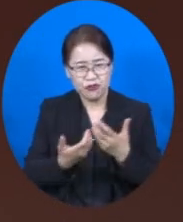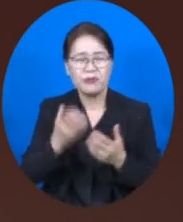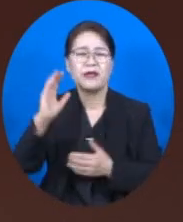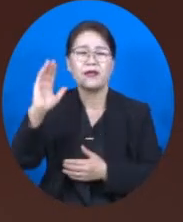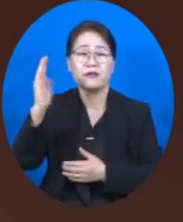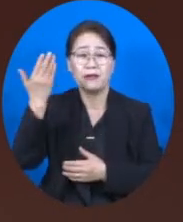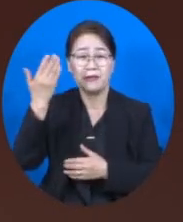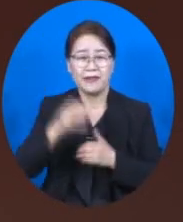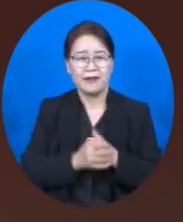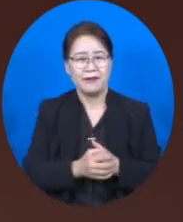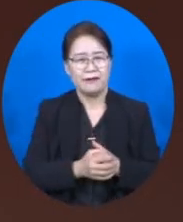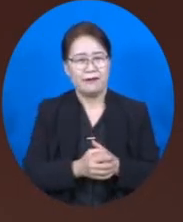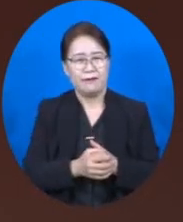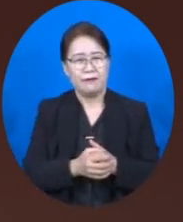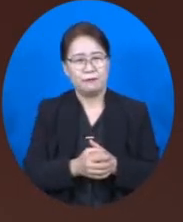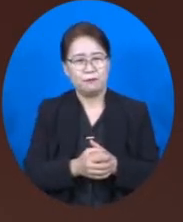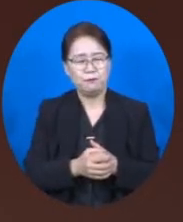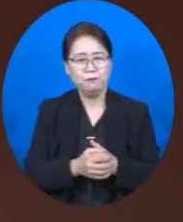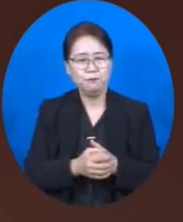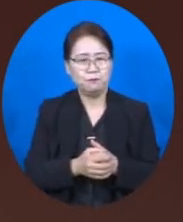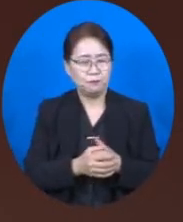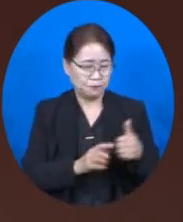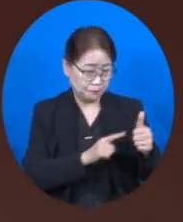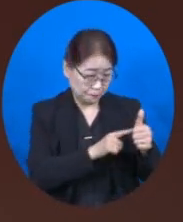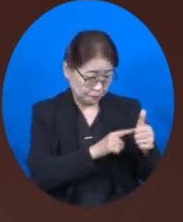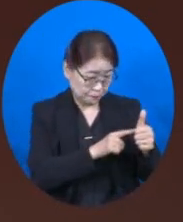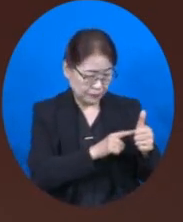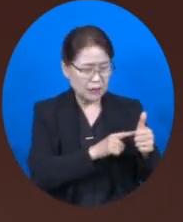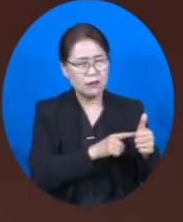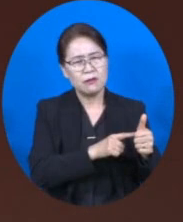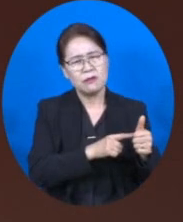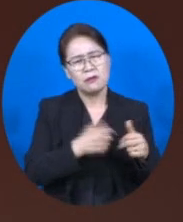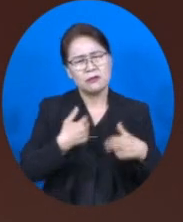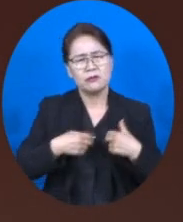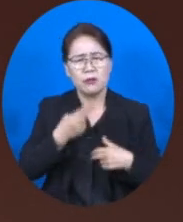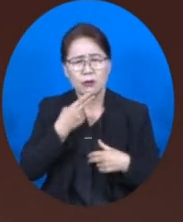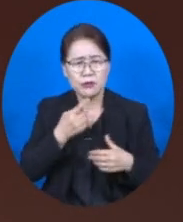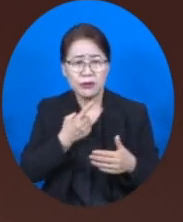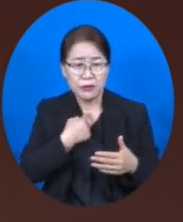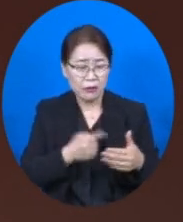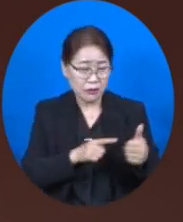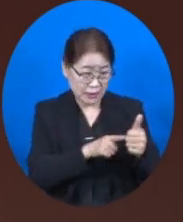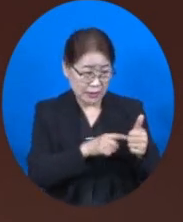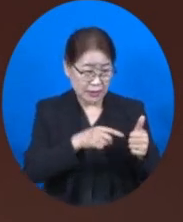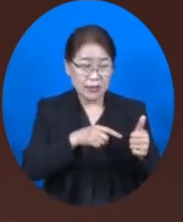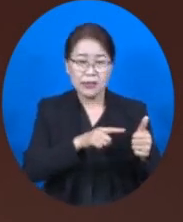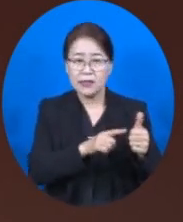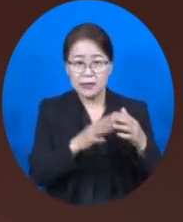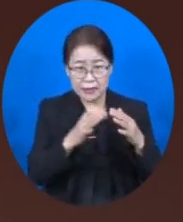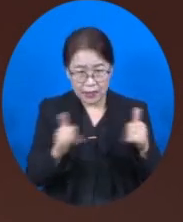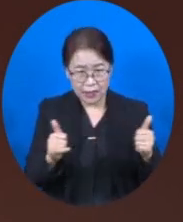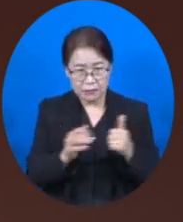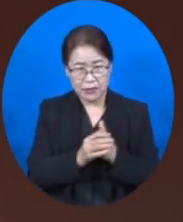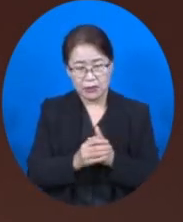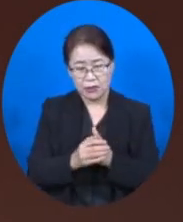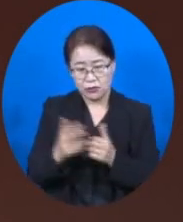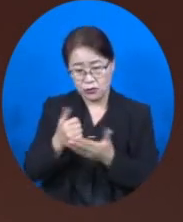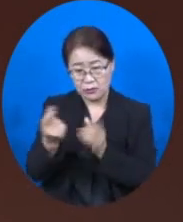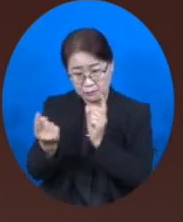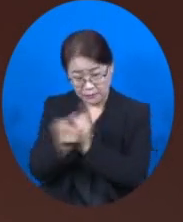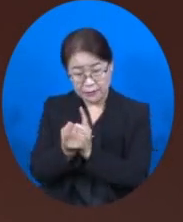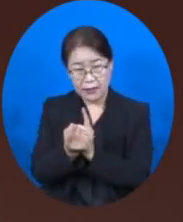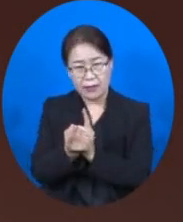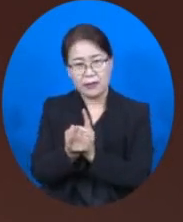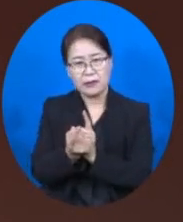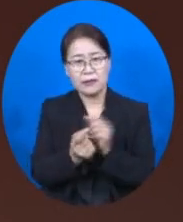기쁨과 즐거움과는 정말 거리가 멀었던이 삭개오가 주님을 만나고 난 이후에 그 단단하게